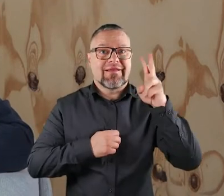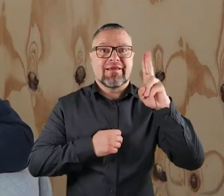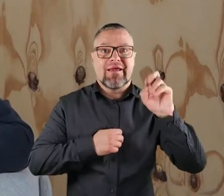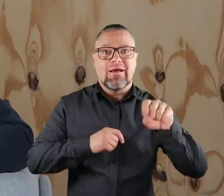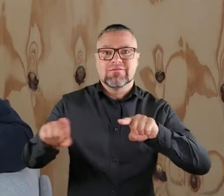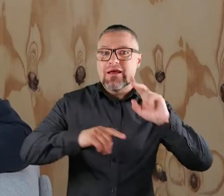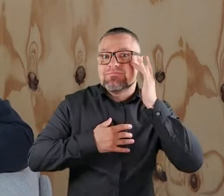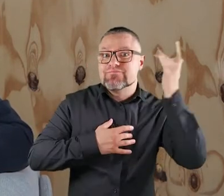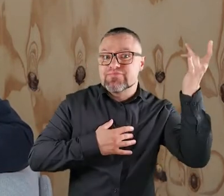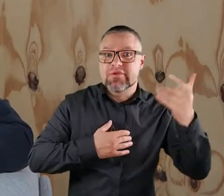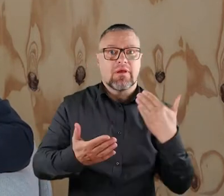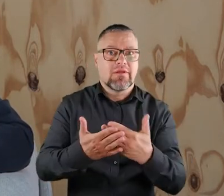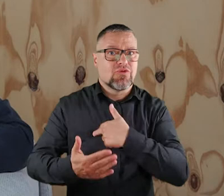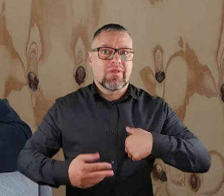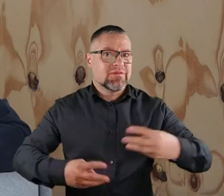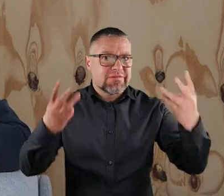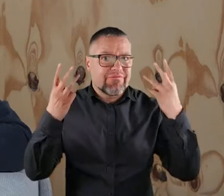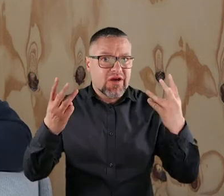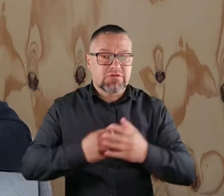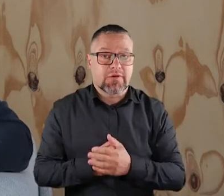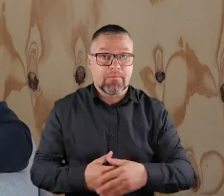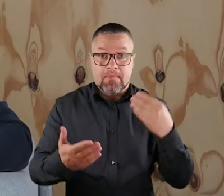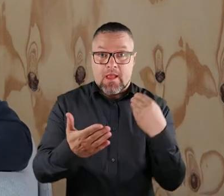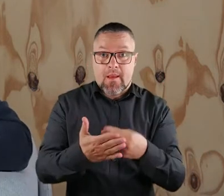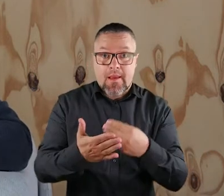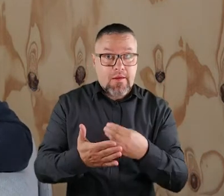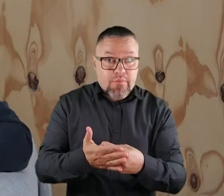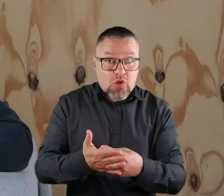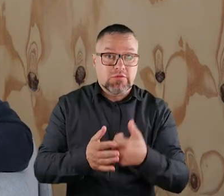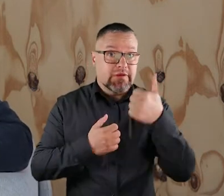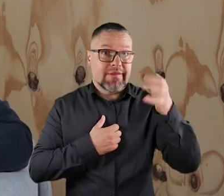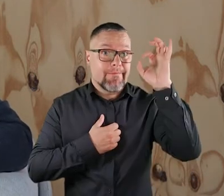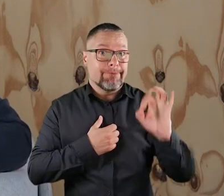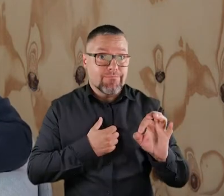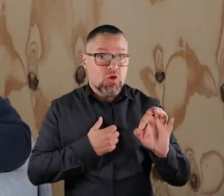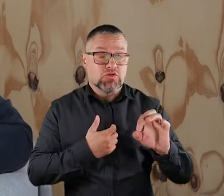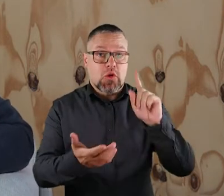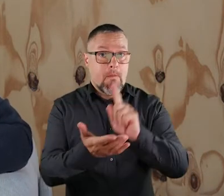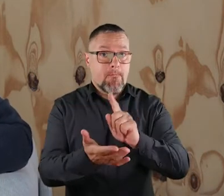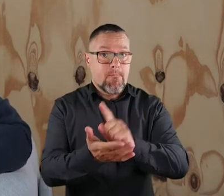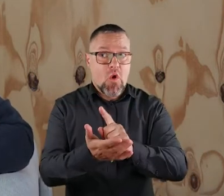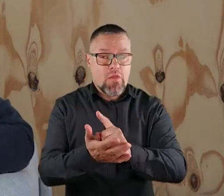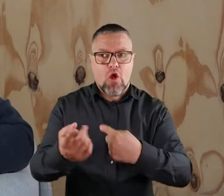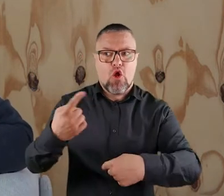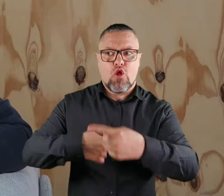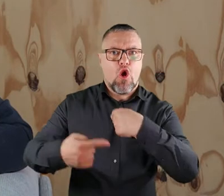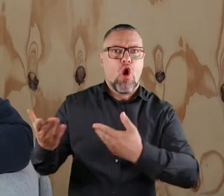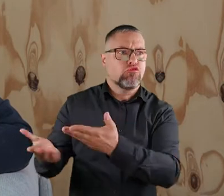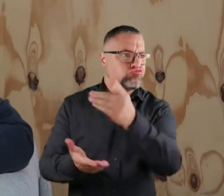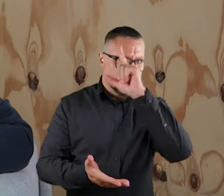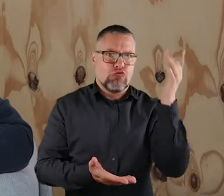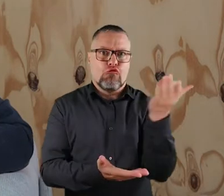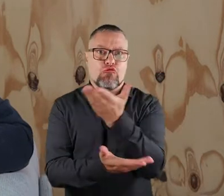o tym, dlaczego jest to dla nas tak ważne. Środki pochodzące z 1% podatku dochodowego od